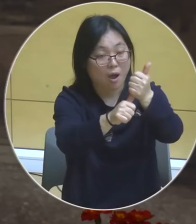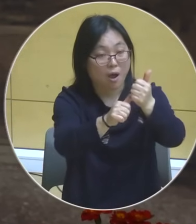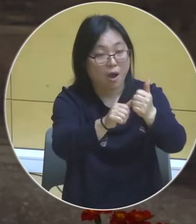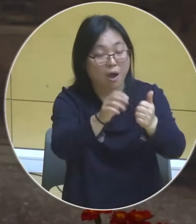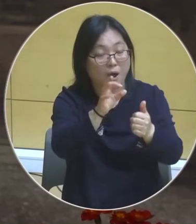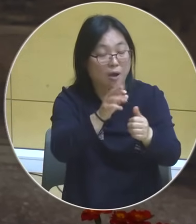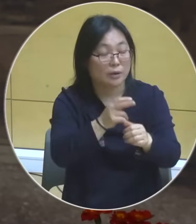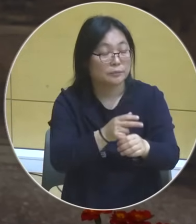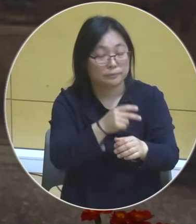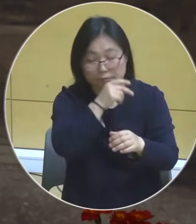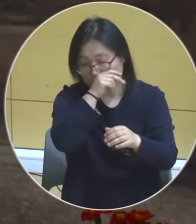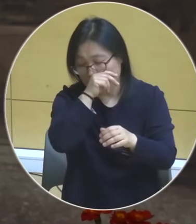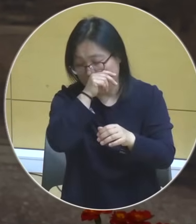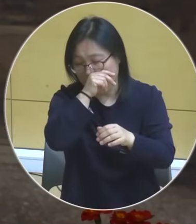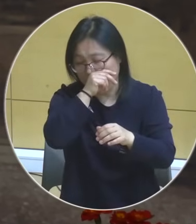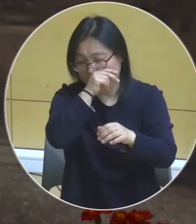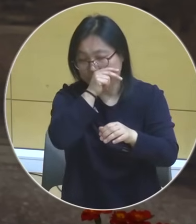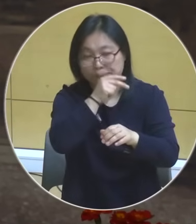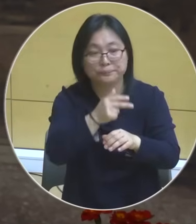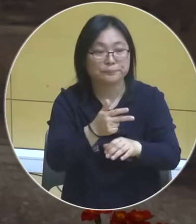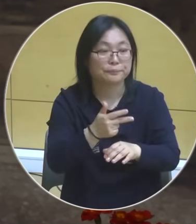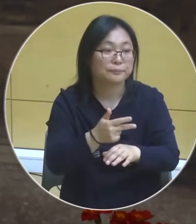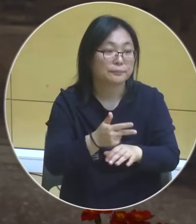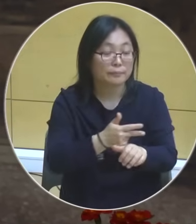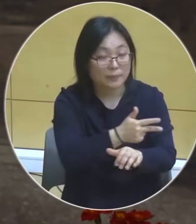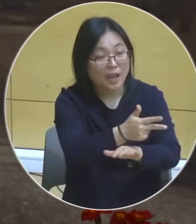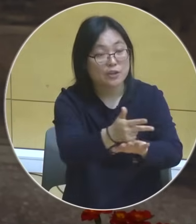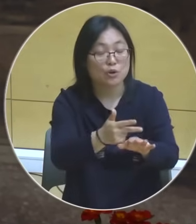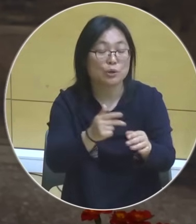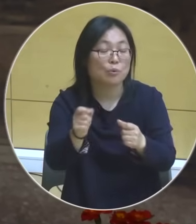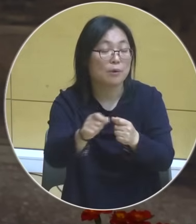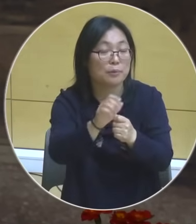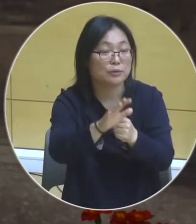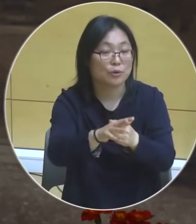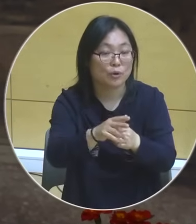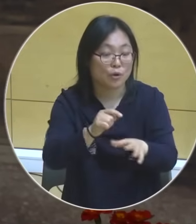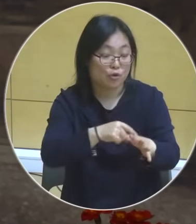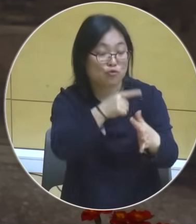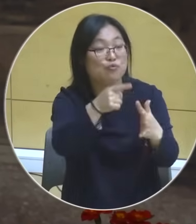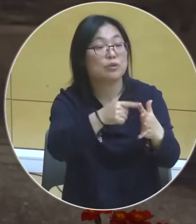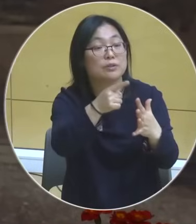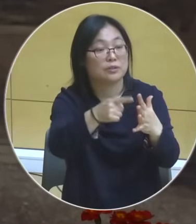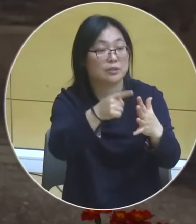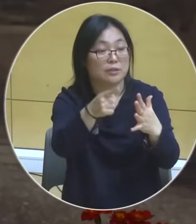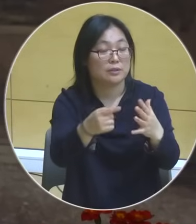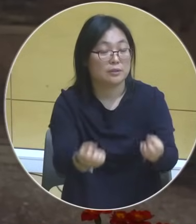여리고 앞에서 유월절 절기를 지켰습니다. 유월절은 출애굽 당시에